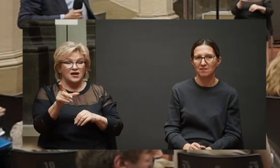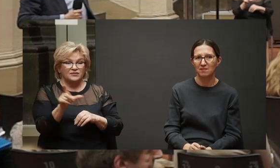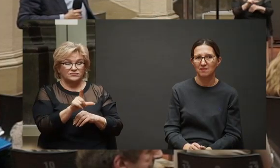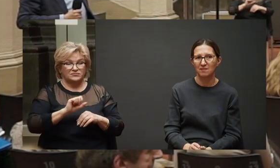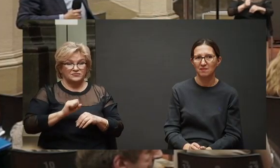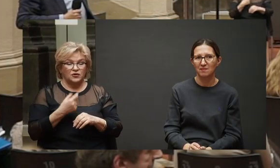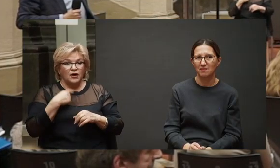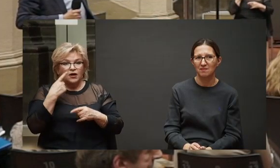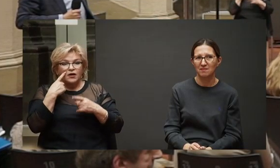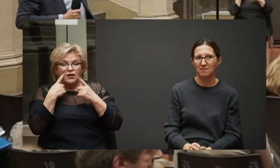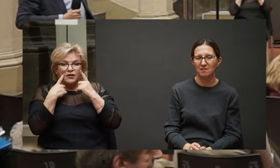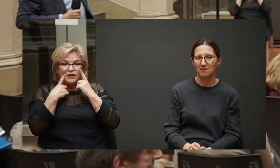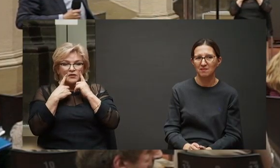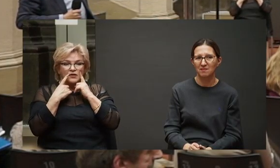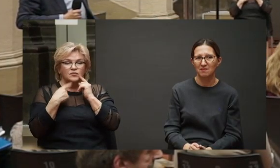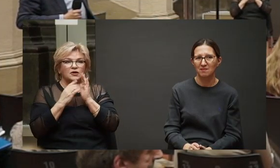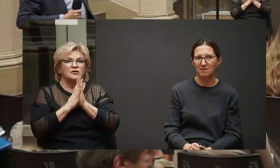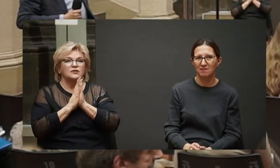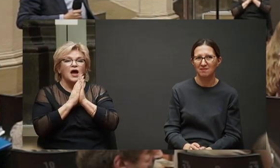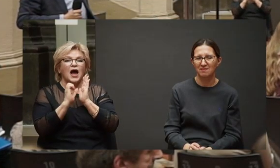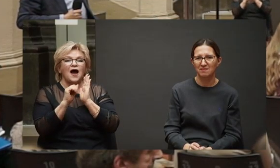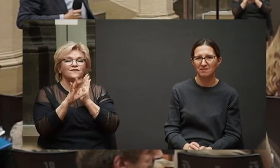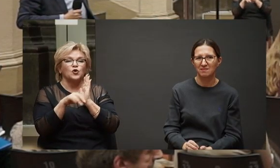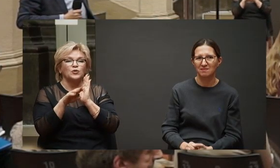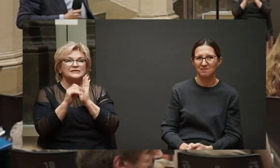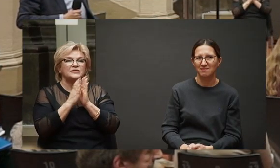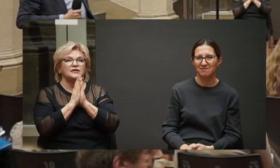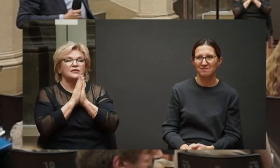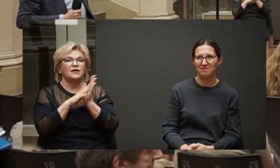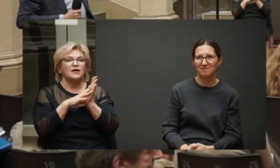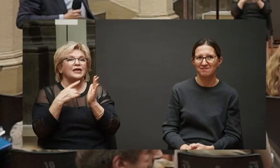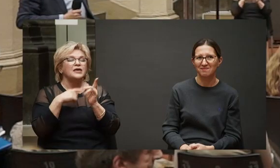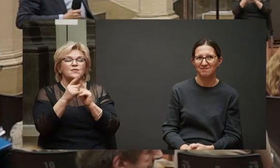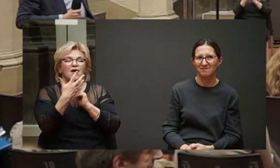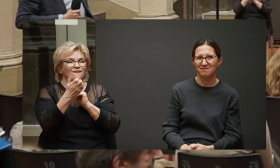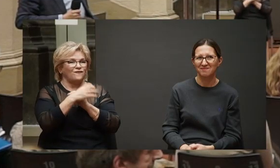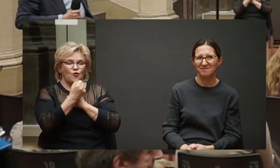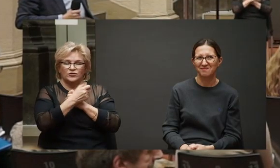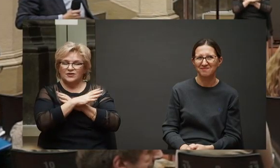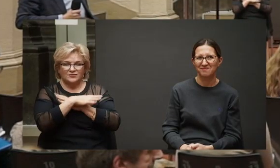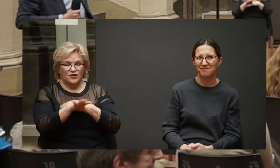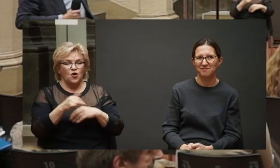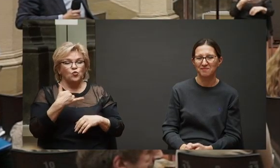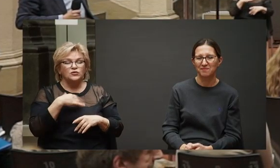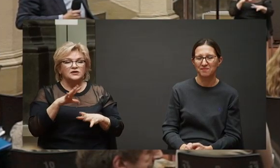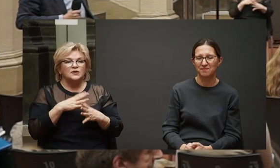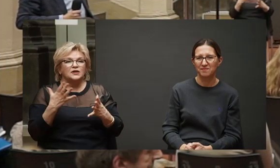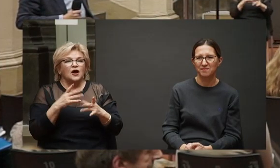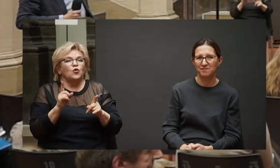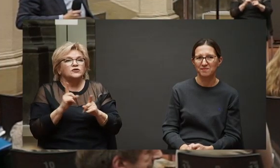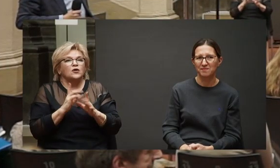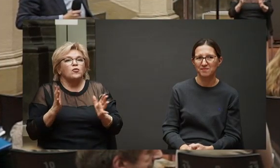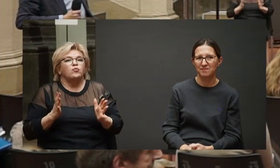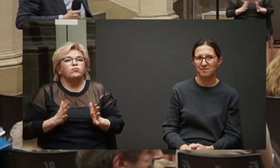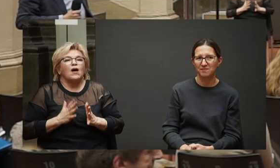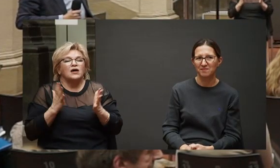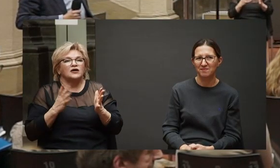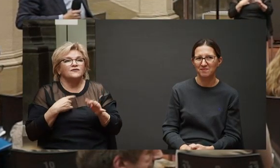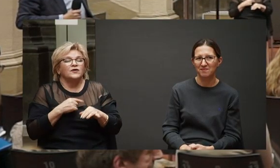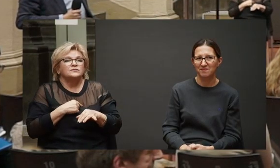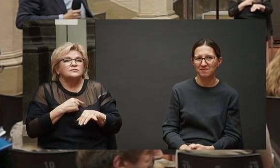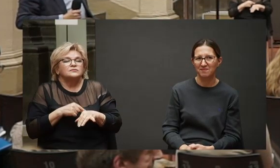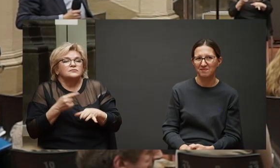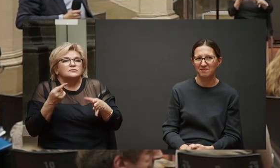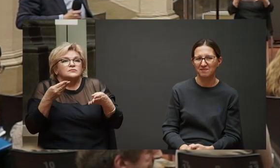со слезами на глазах, мы молились Афродите, и мы этого не фотографировали. У нас был какой-то такой порыв, вот, прочувствовать